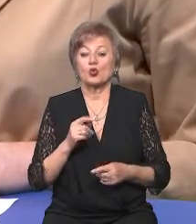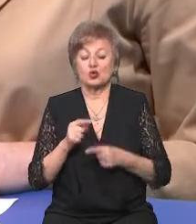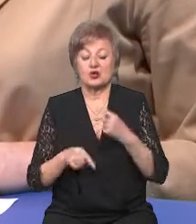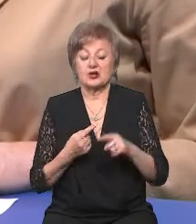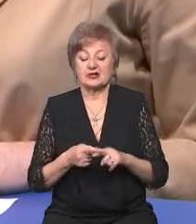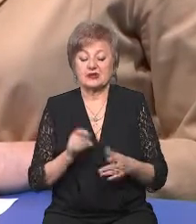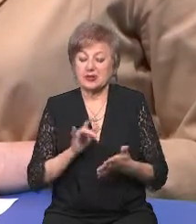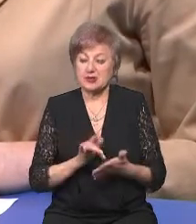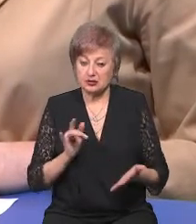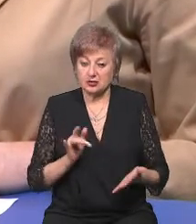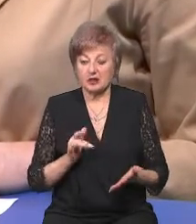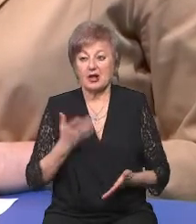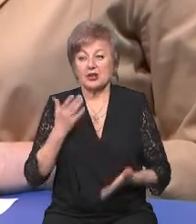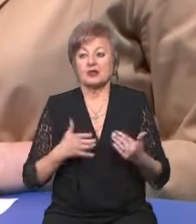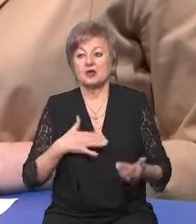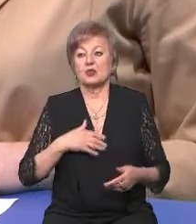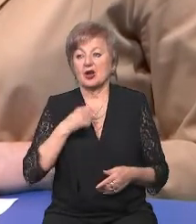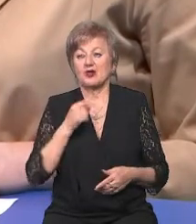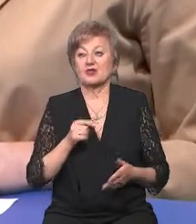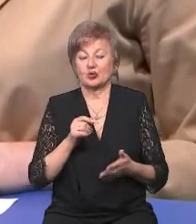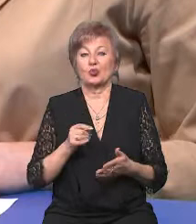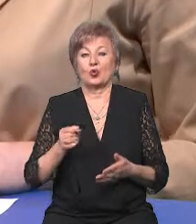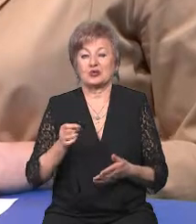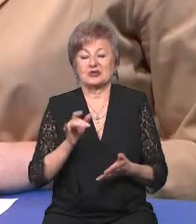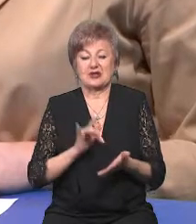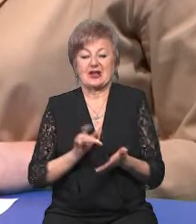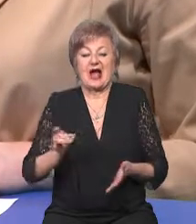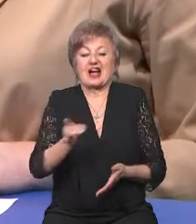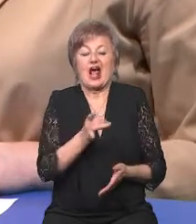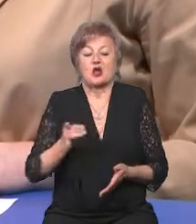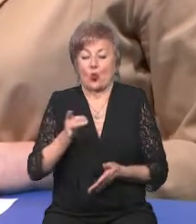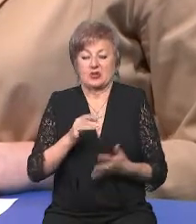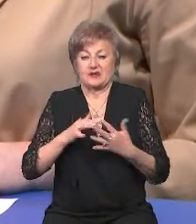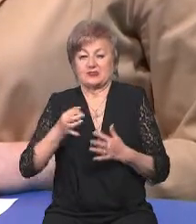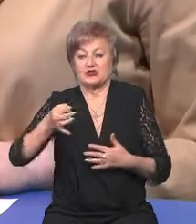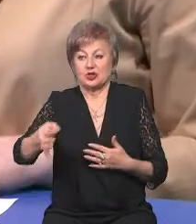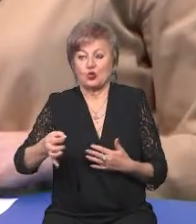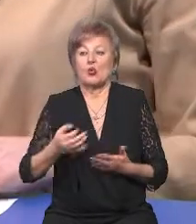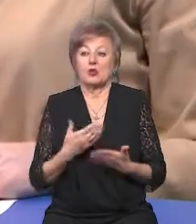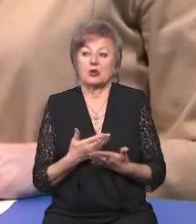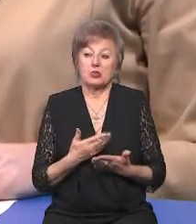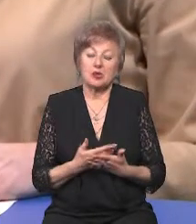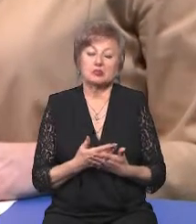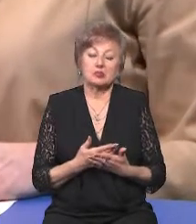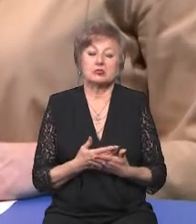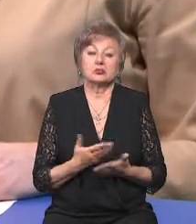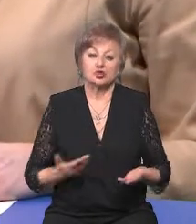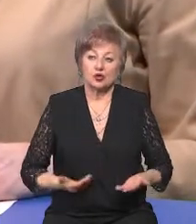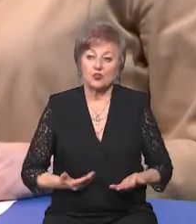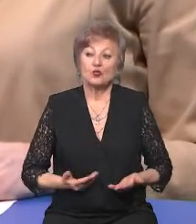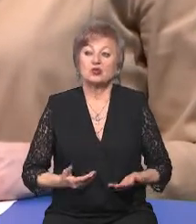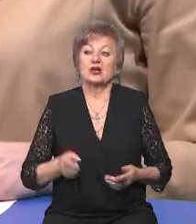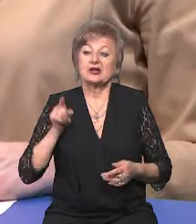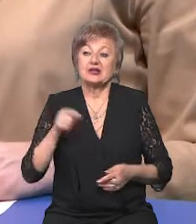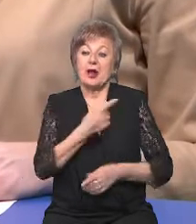НСЗУ. Якщо ми кажемо про центральні районні лікарні, де більшість мешканців нашої області проживають на сільських територіях, то